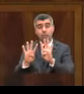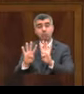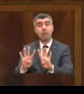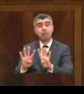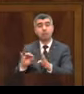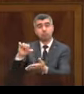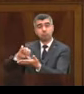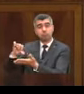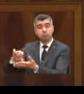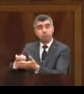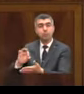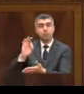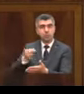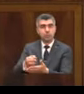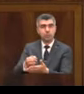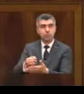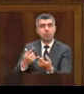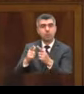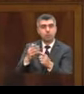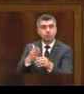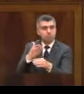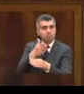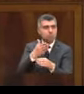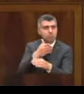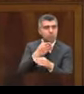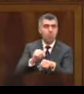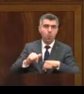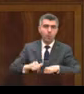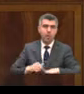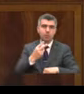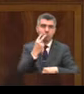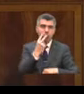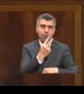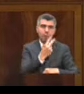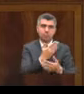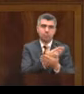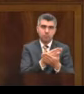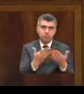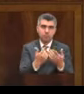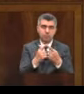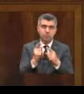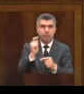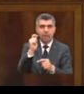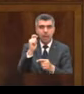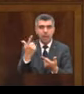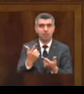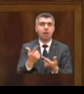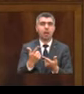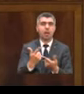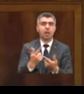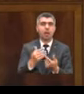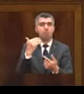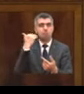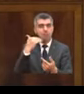85 فضاء جاهز. تمت زيارة مجموعة منها المؤسسة المتعددة الوظائف في طنجة، المؤسسة المتعددة الوظائف في